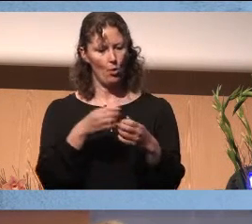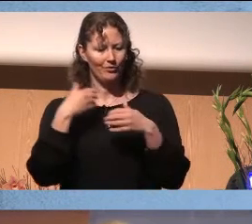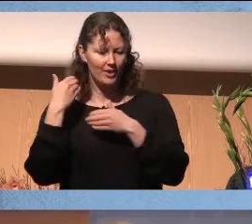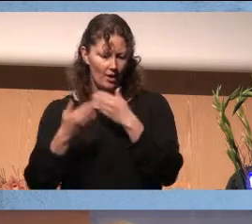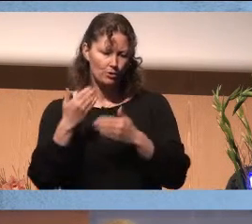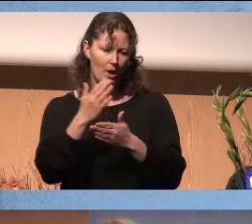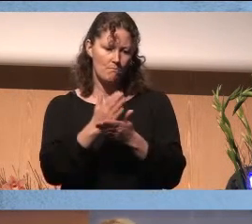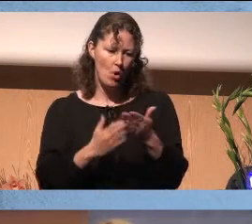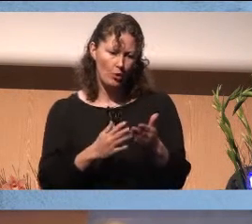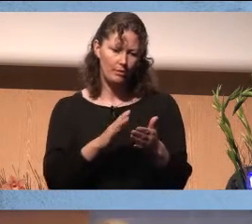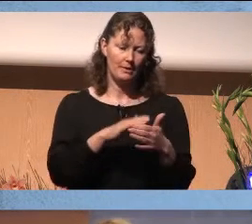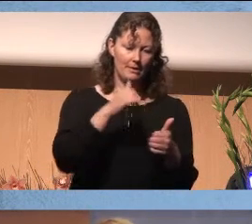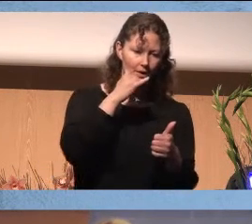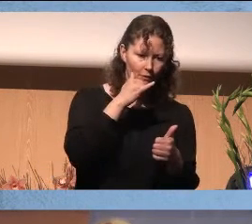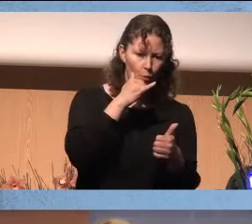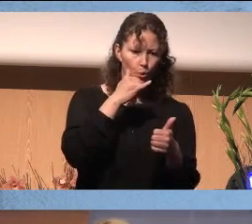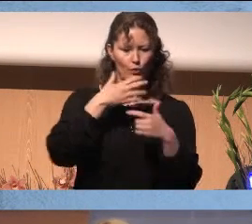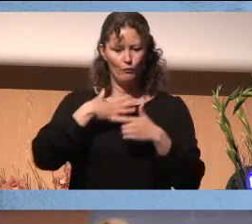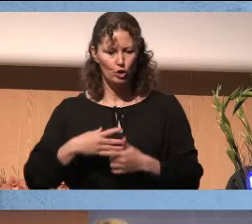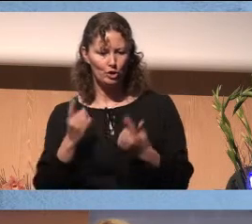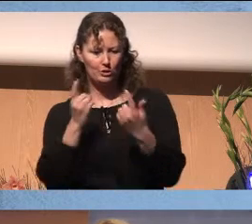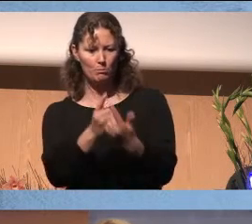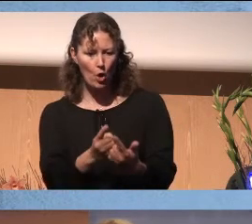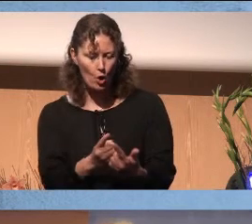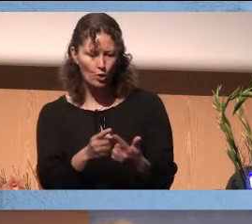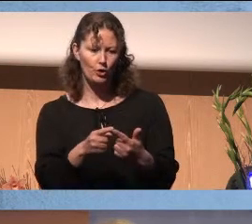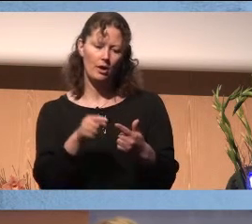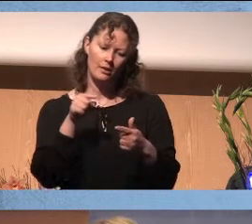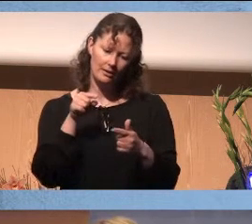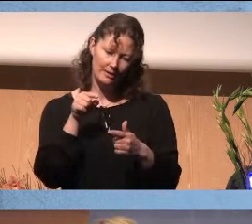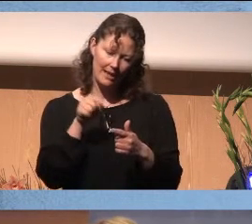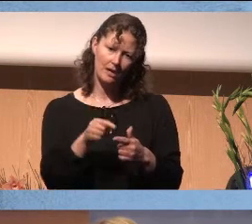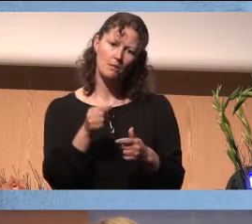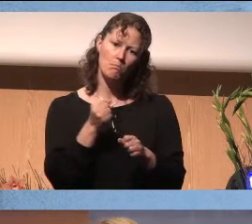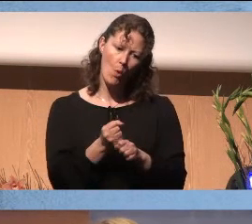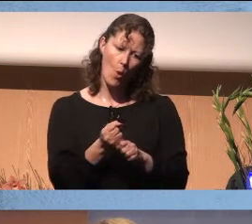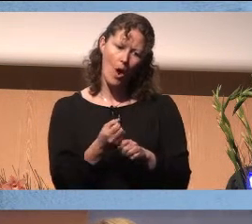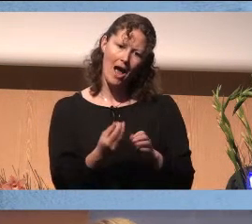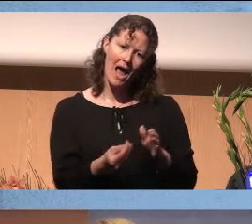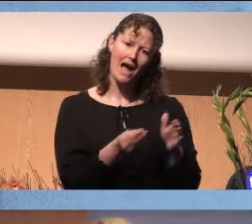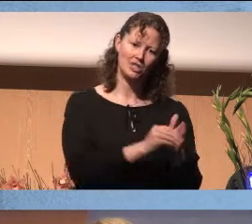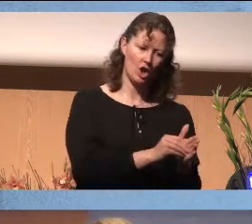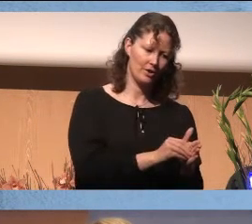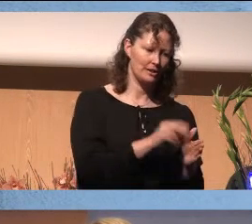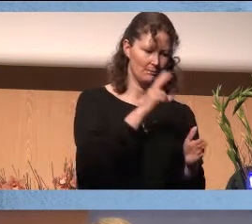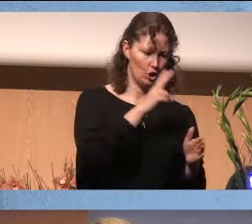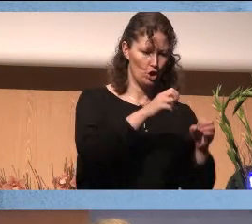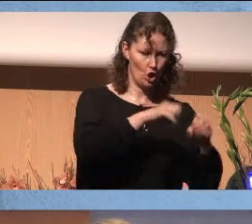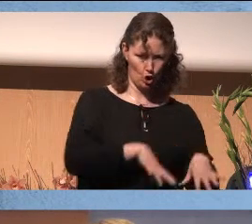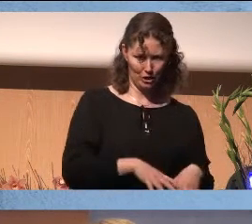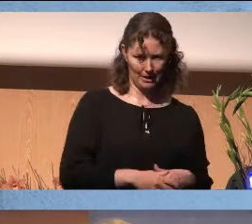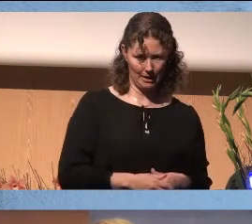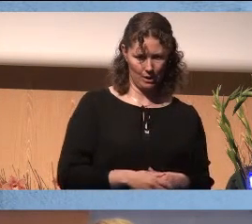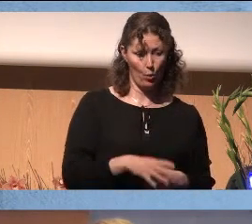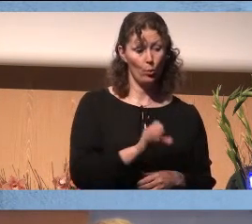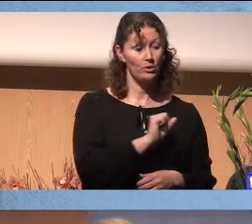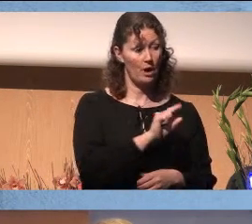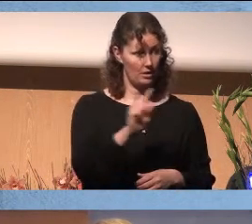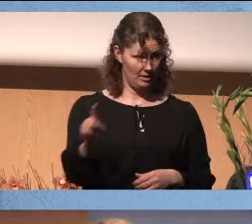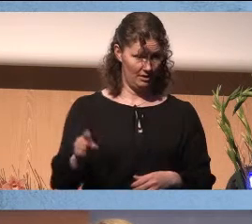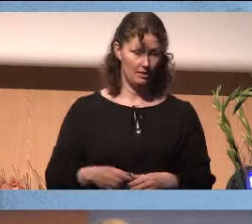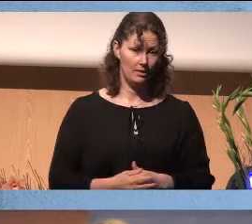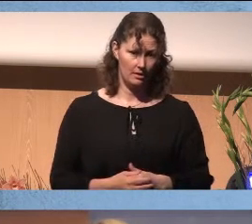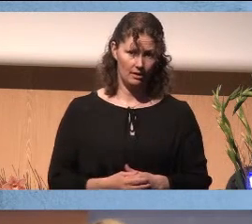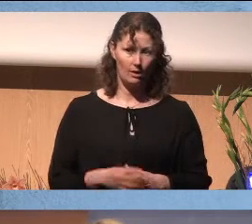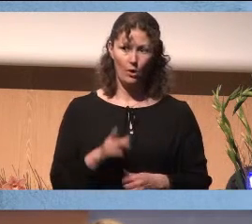jobbe på, telefon, fysiske møter, må erstattes med nye løsninger. Og det tar tid.